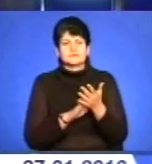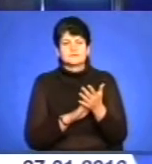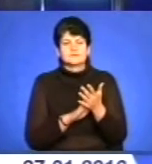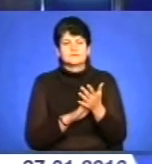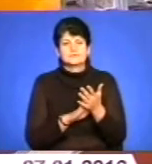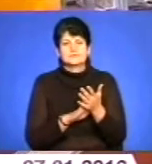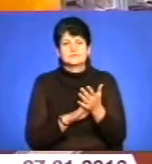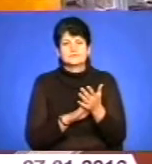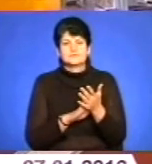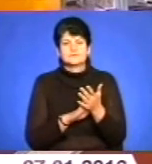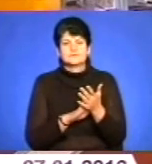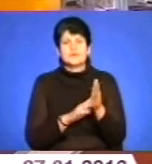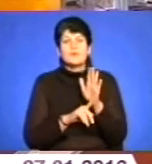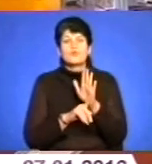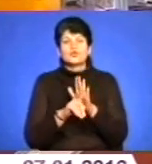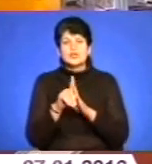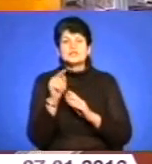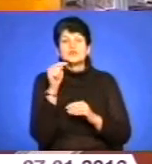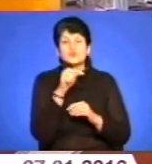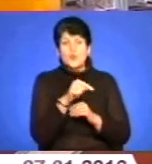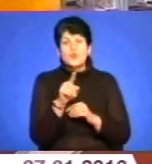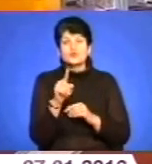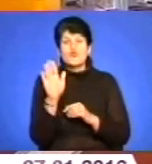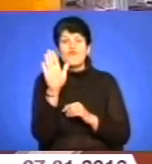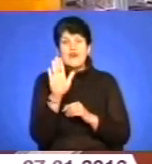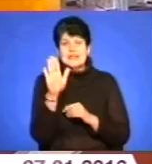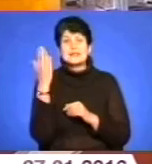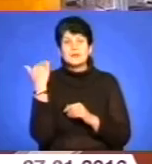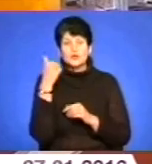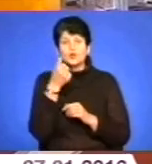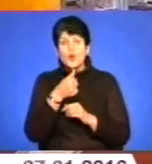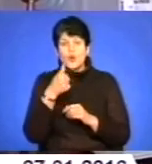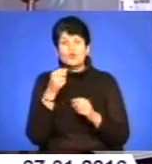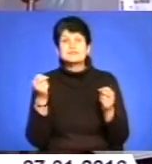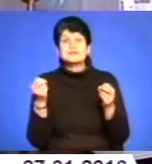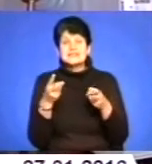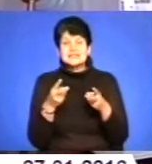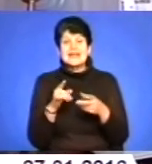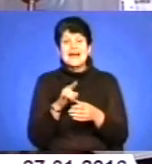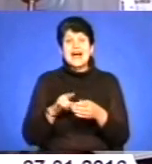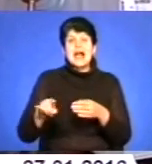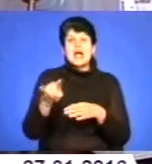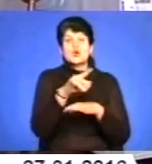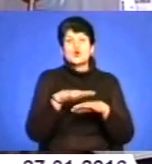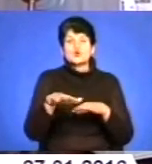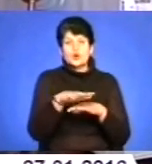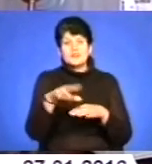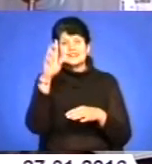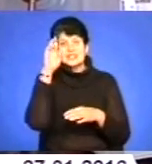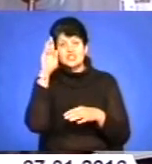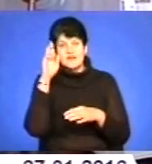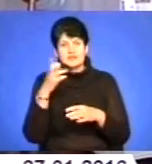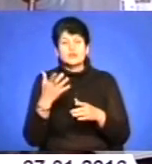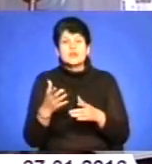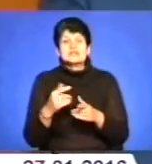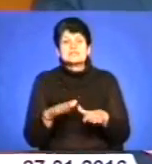Лобур. Почалося все з того, що у вересні минулого року спеціалісти аеродромів державної авіації